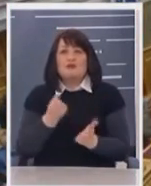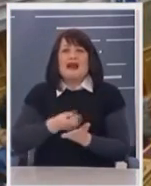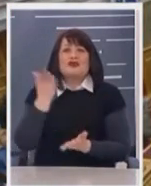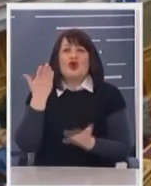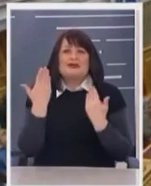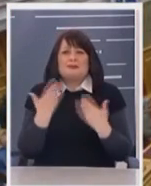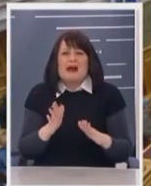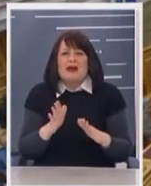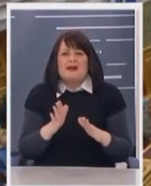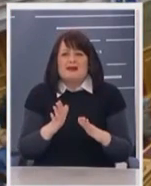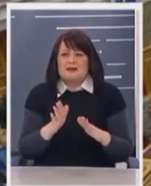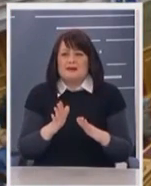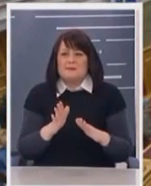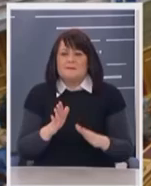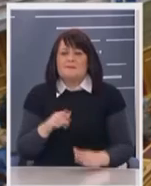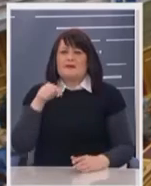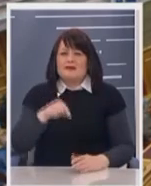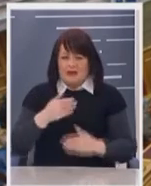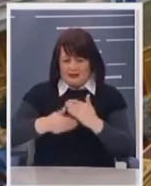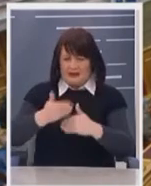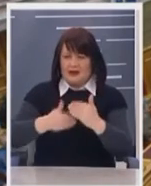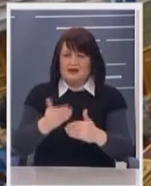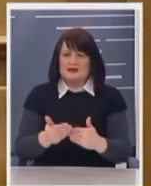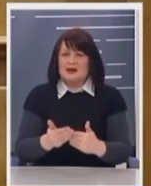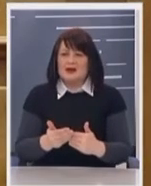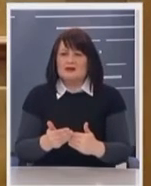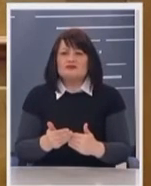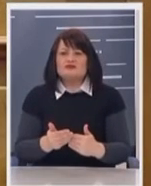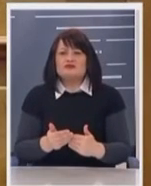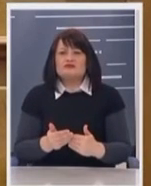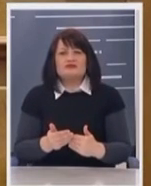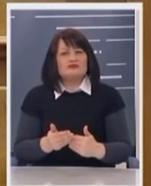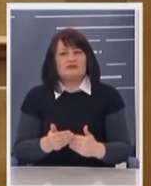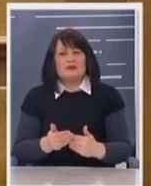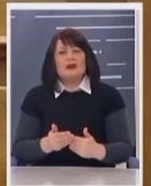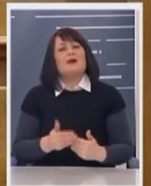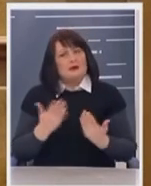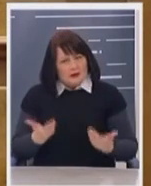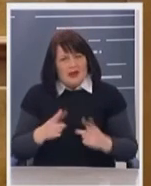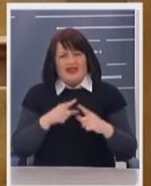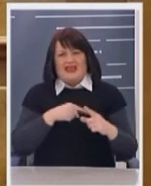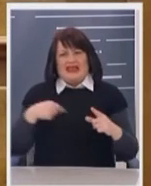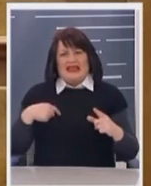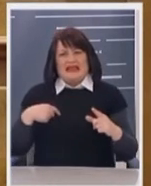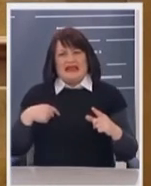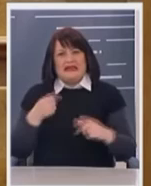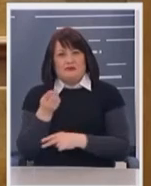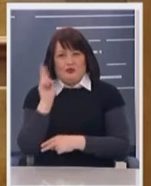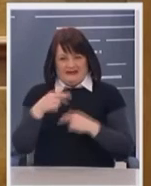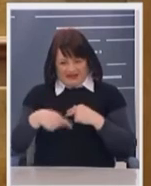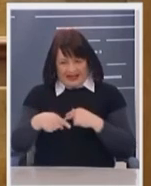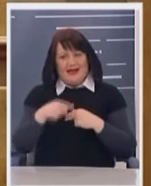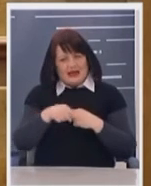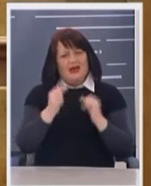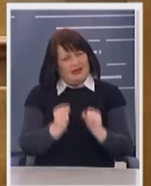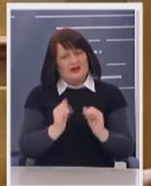Ελλάδα, στην οποία διαδικασία συμμετείχαν και εν ενεργεία διοικητές και υποψηφοί. Και